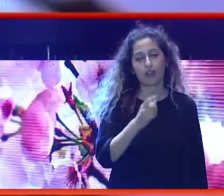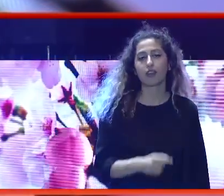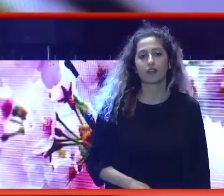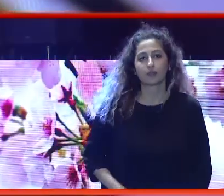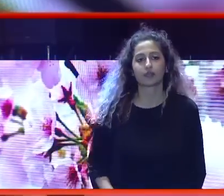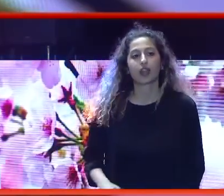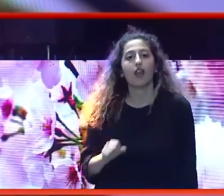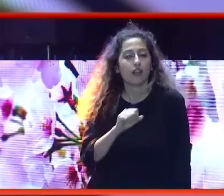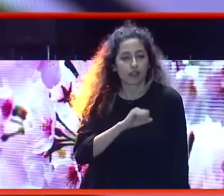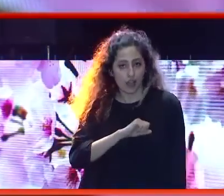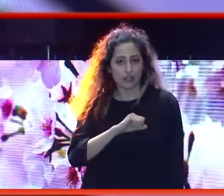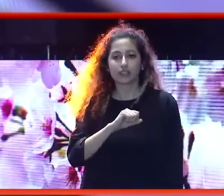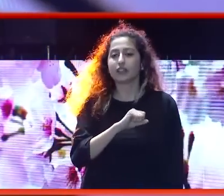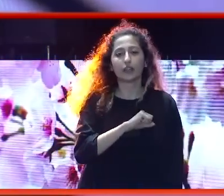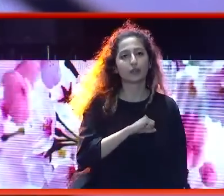sana.